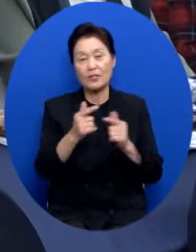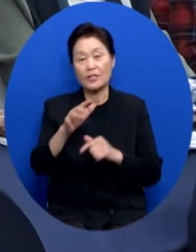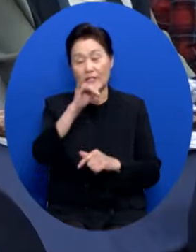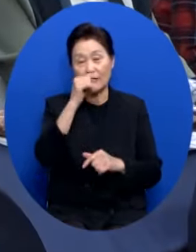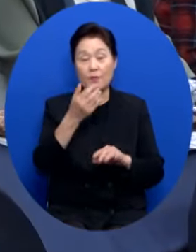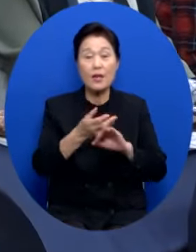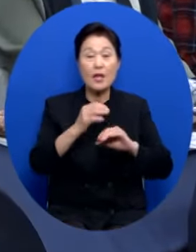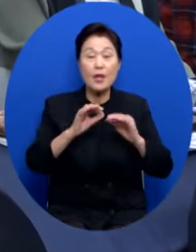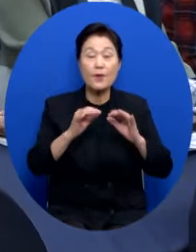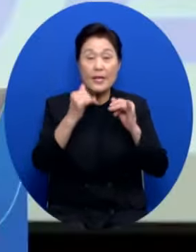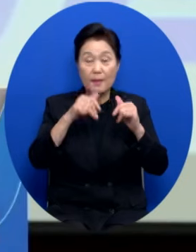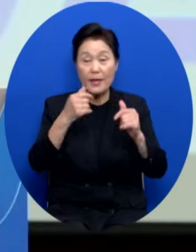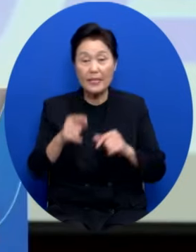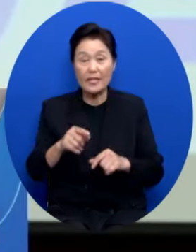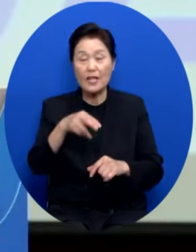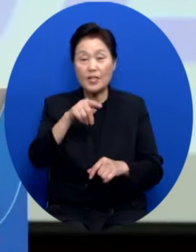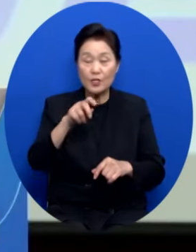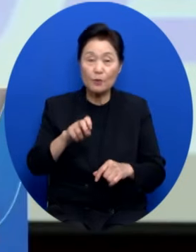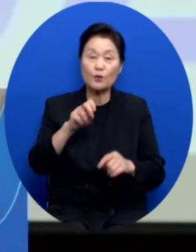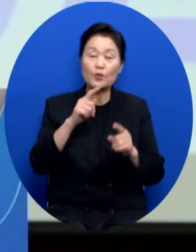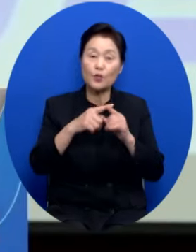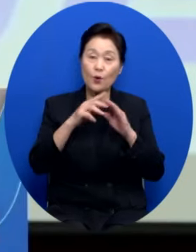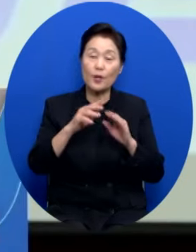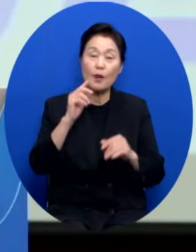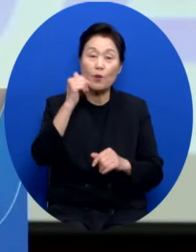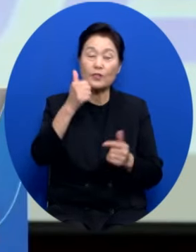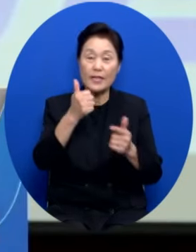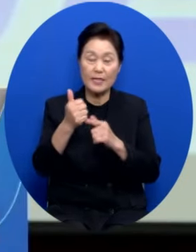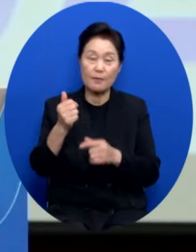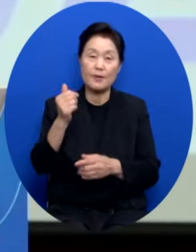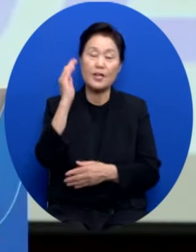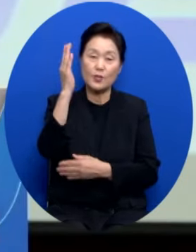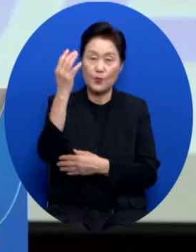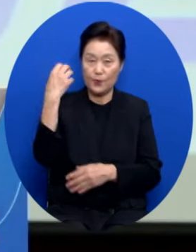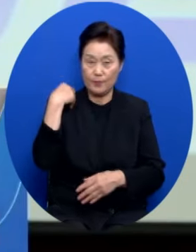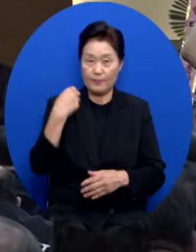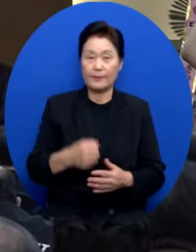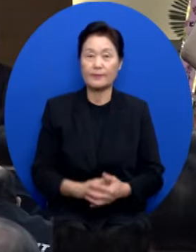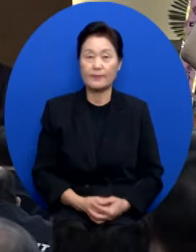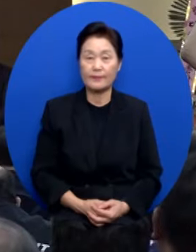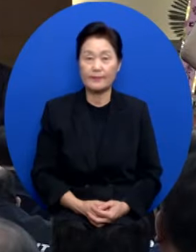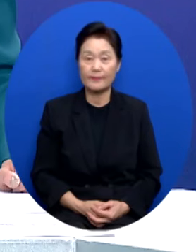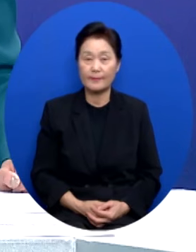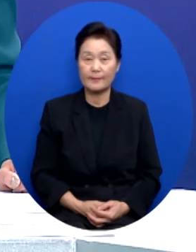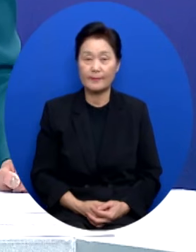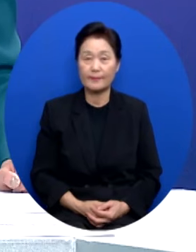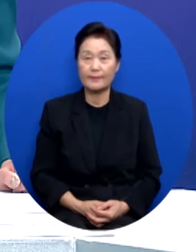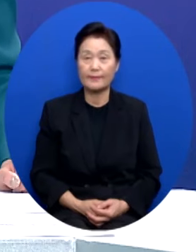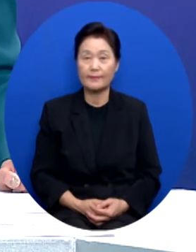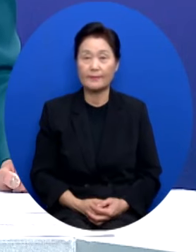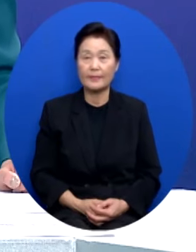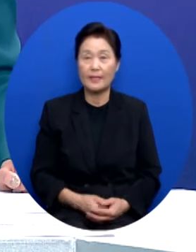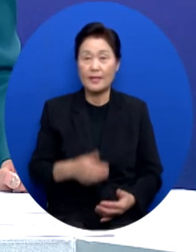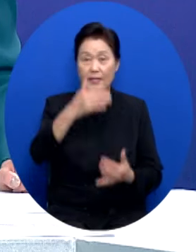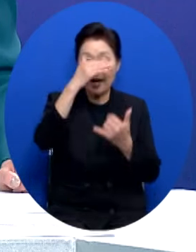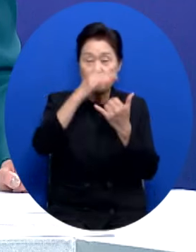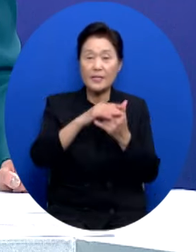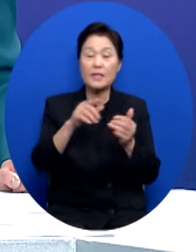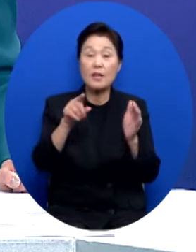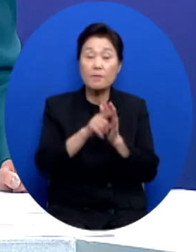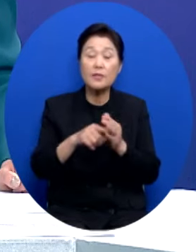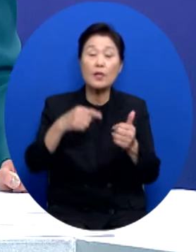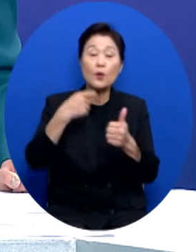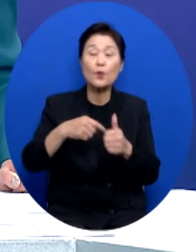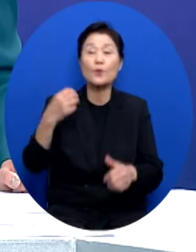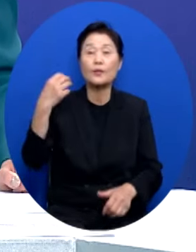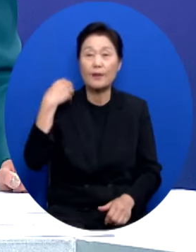폐회 예배에선 청주 서문교회 박명룡 목사가 설교를 전했습니다. 다음 세대